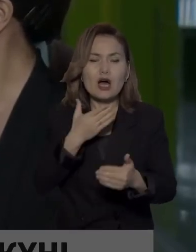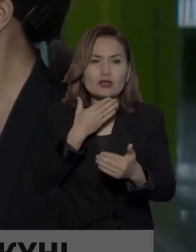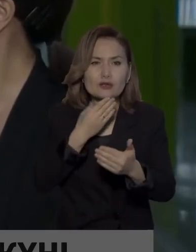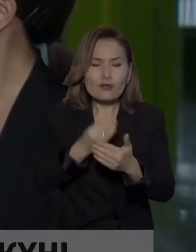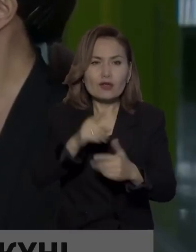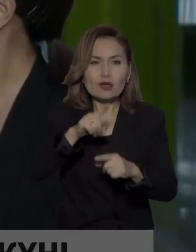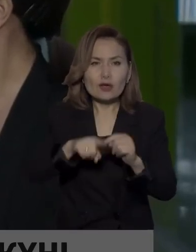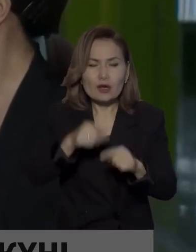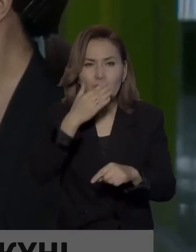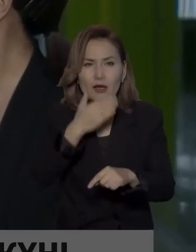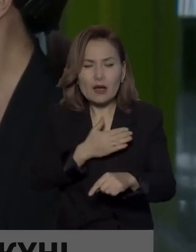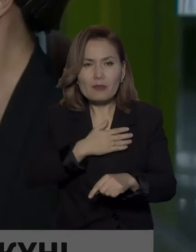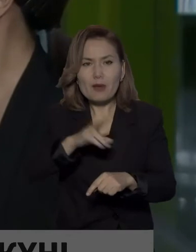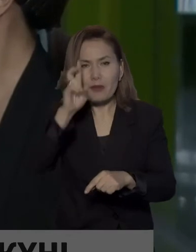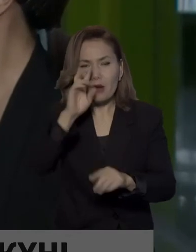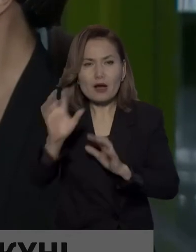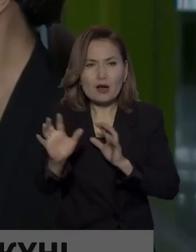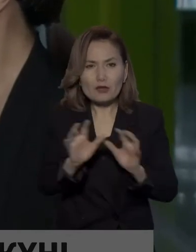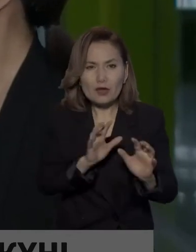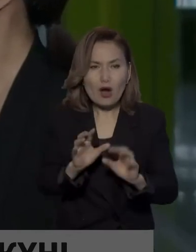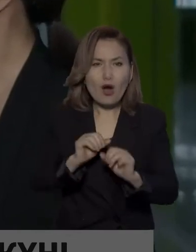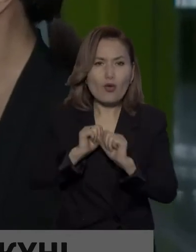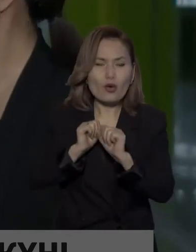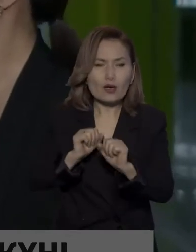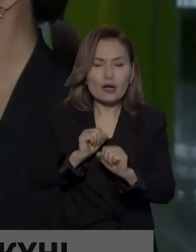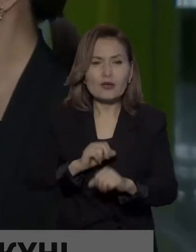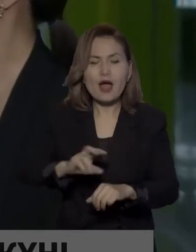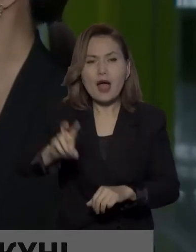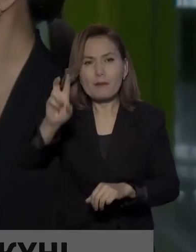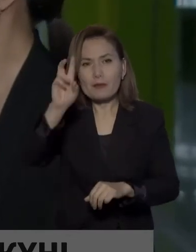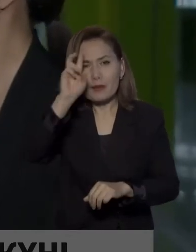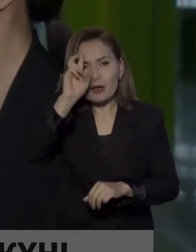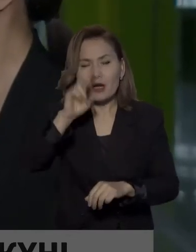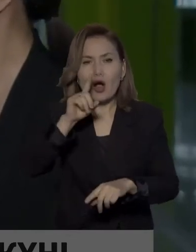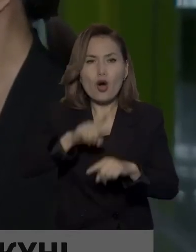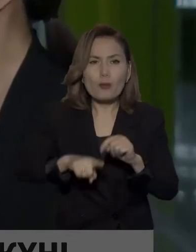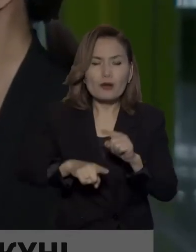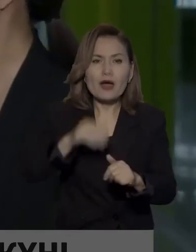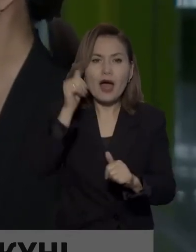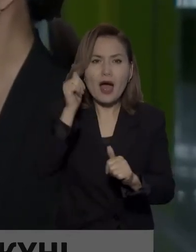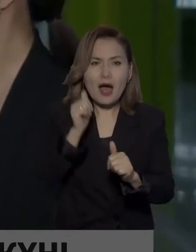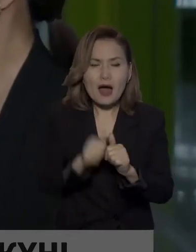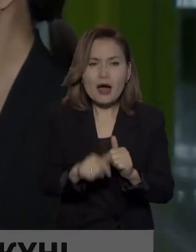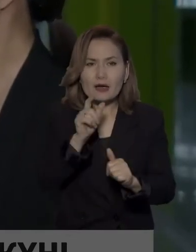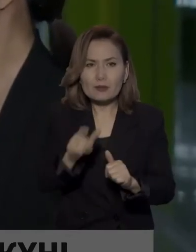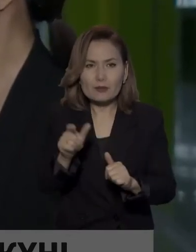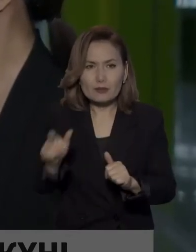сүйгіштікке, мемлекетшілдікке, қоғамның, мемлекеттің, отанның әрбір